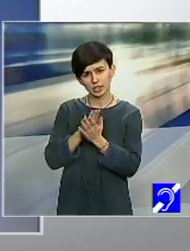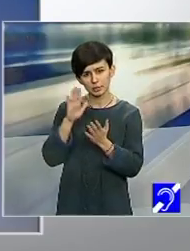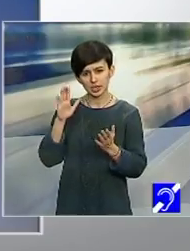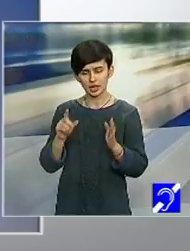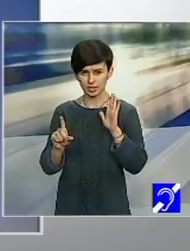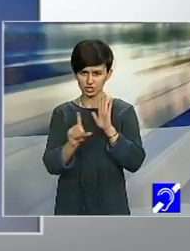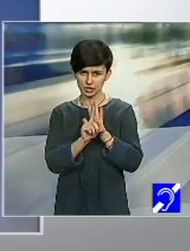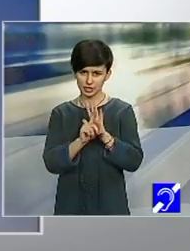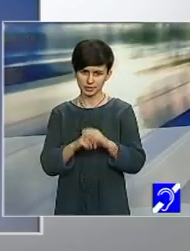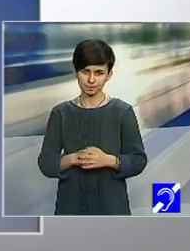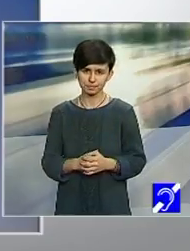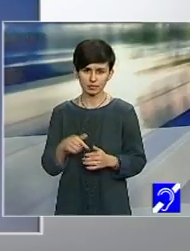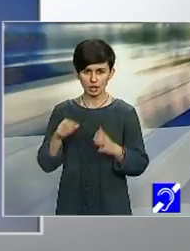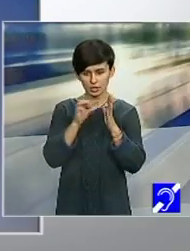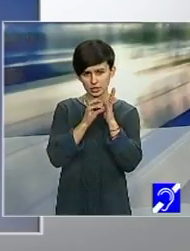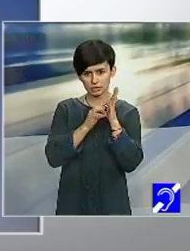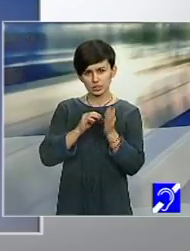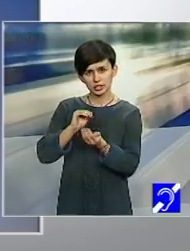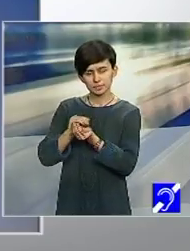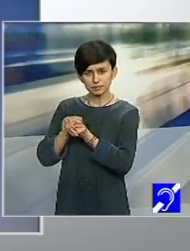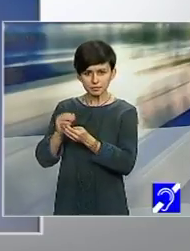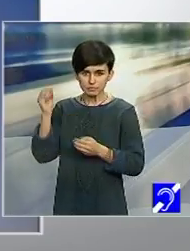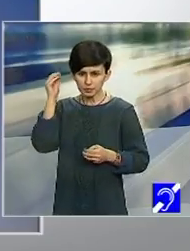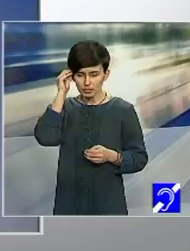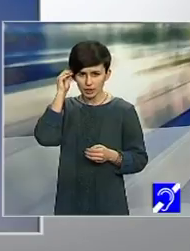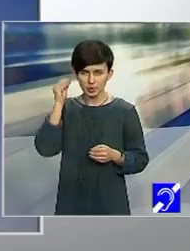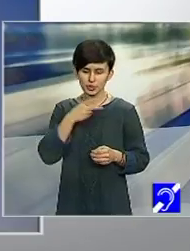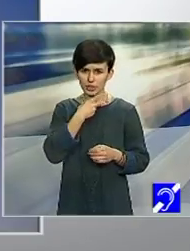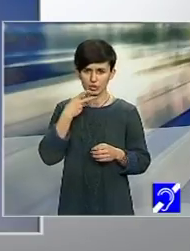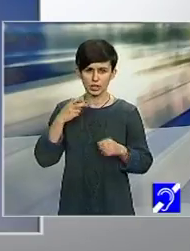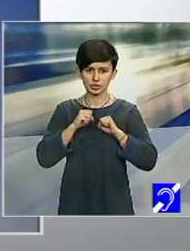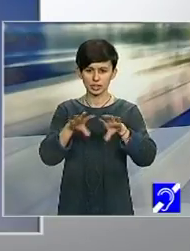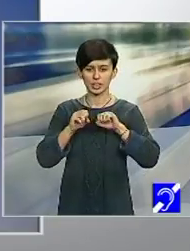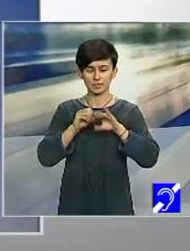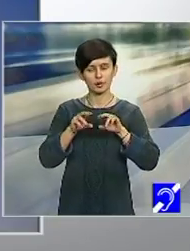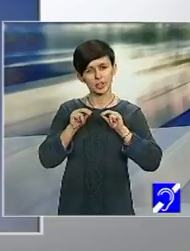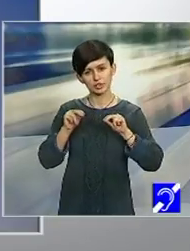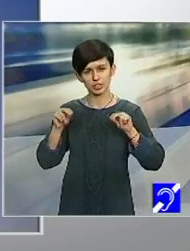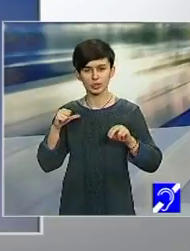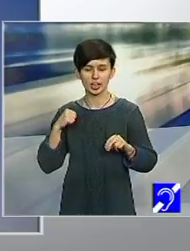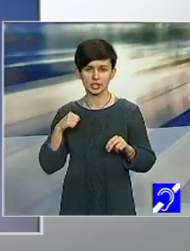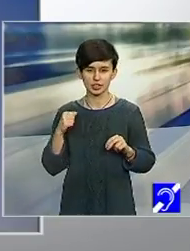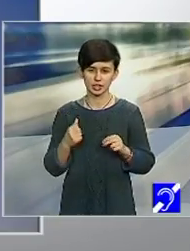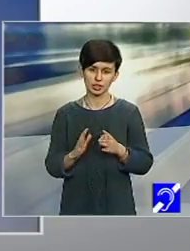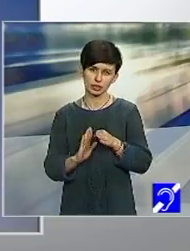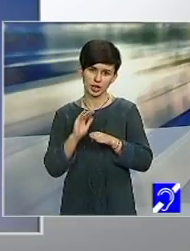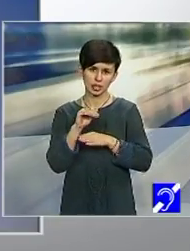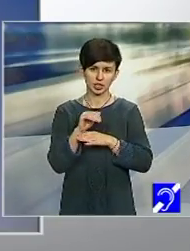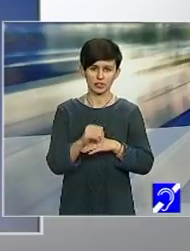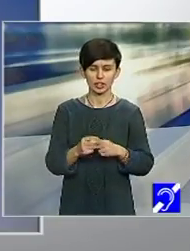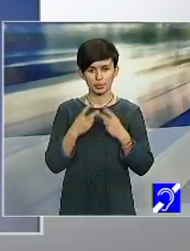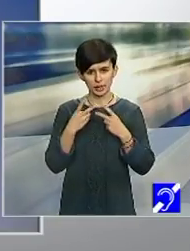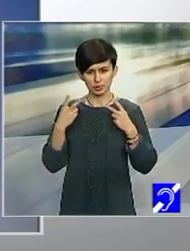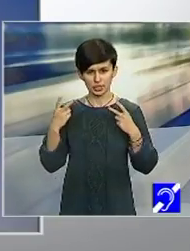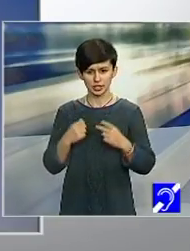antisemite. În aceste condiții, păstrarea memoriei Holocaustului, informarea și educarea tinerilor în acest sens devin tot mai